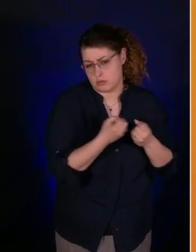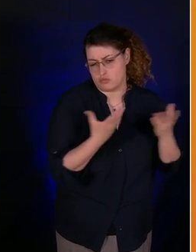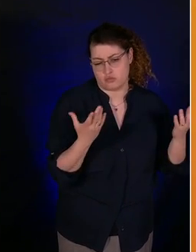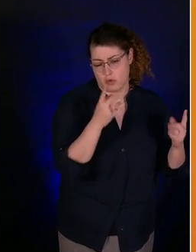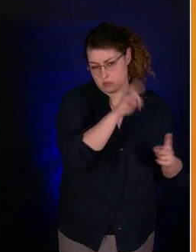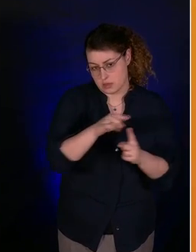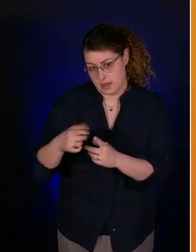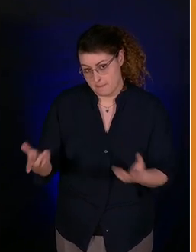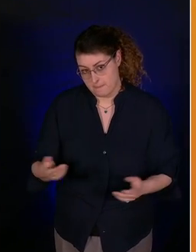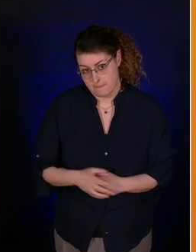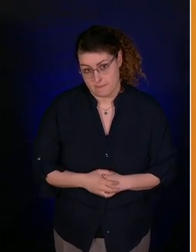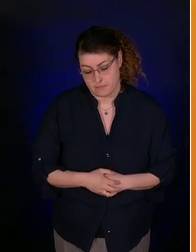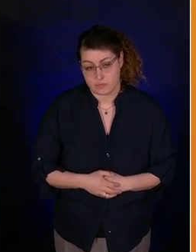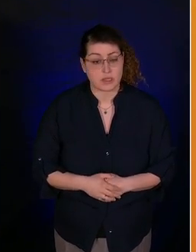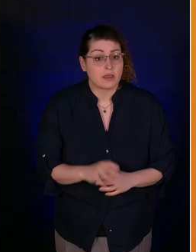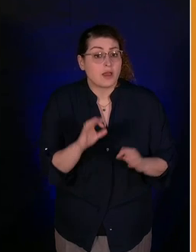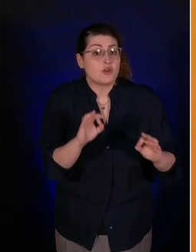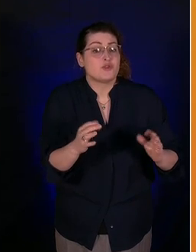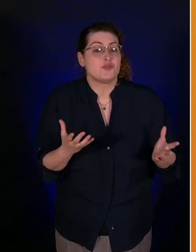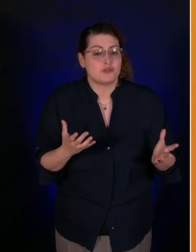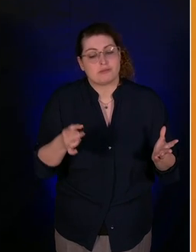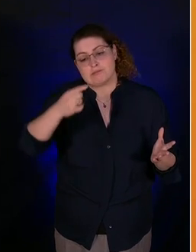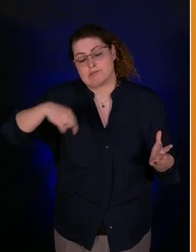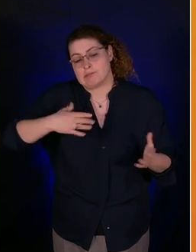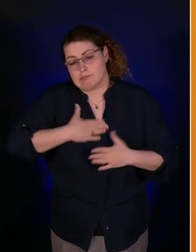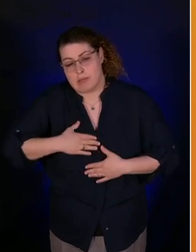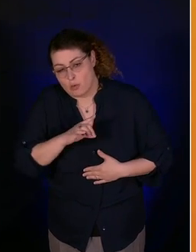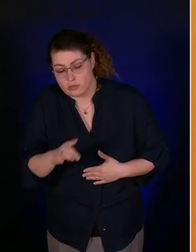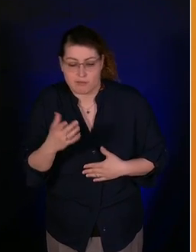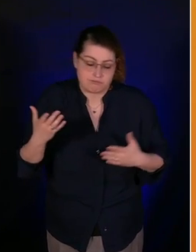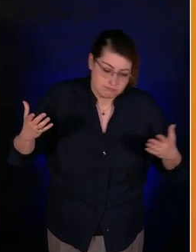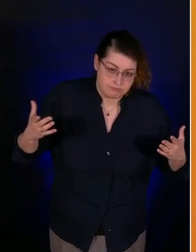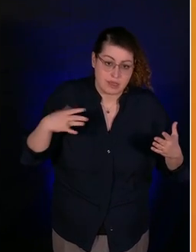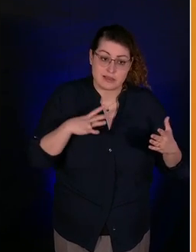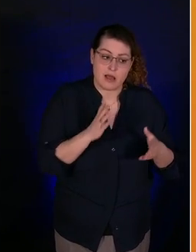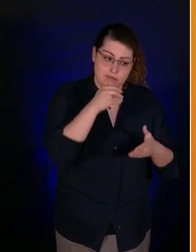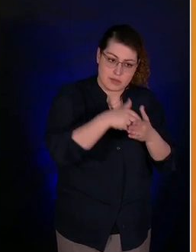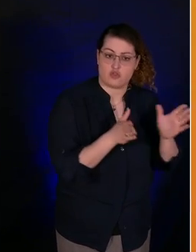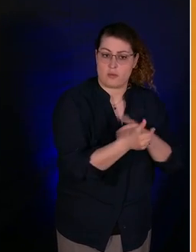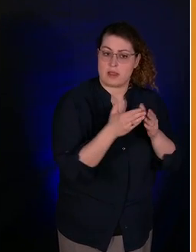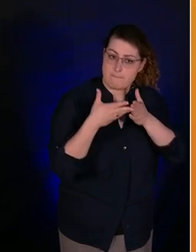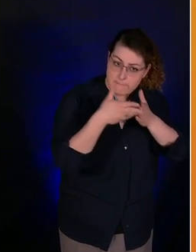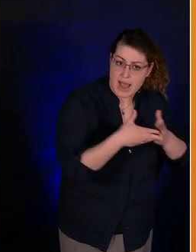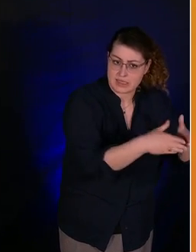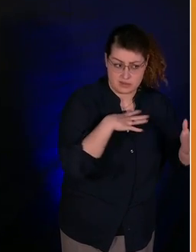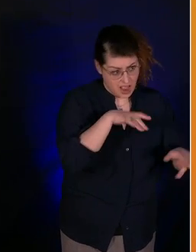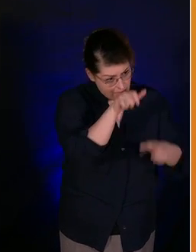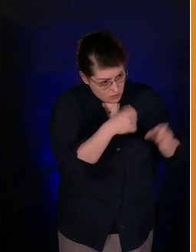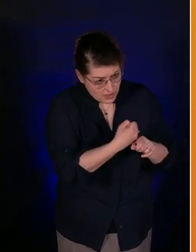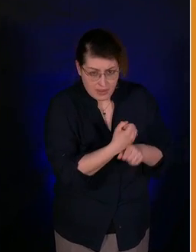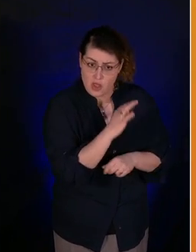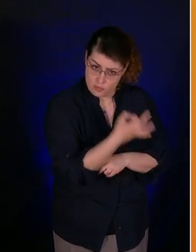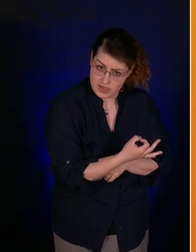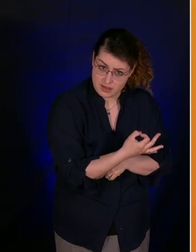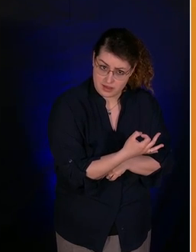plusieurs. Et oui, n'en déplaise à certains ou à certaines, dans la marine, il y a aussi des travailleurs et